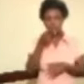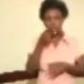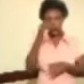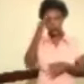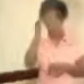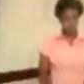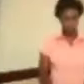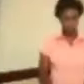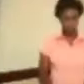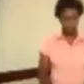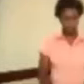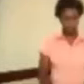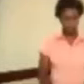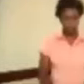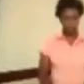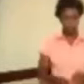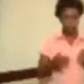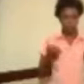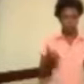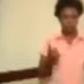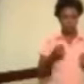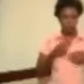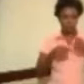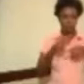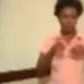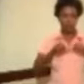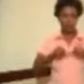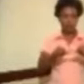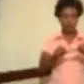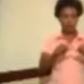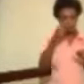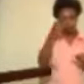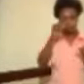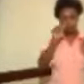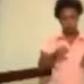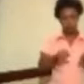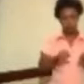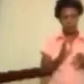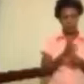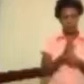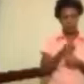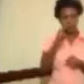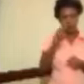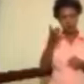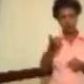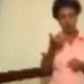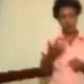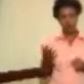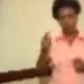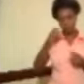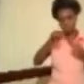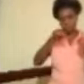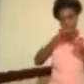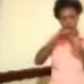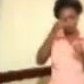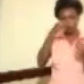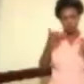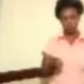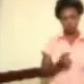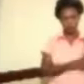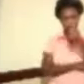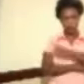haïtienne. Nous pourrons continuer et nous pourrons aborder deux autres thèmes qui étaient prévus pour aujourd'hui. Je vais rappeler nous que c'est débat